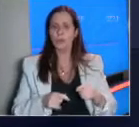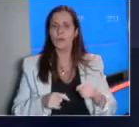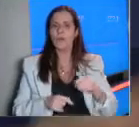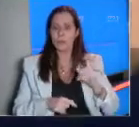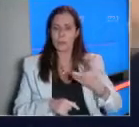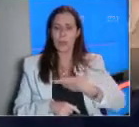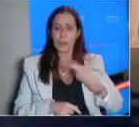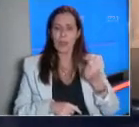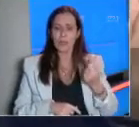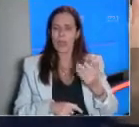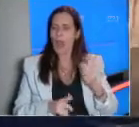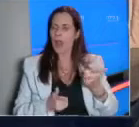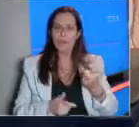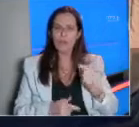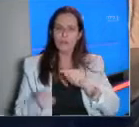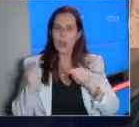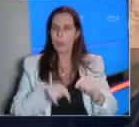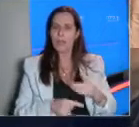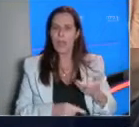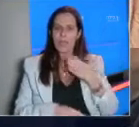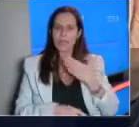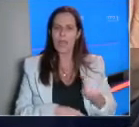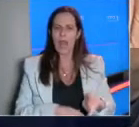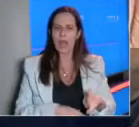לנו הכסף. למה הכסף לא מגיע?